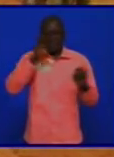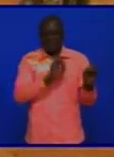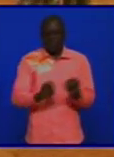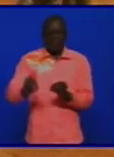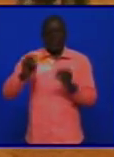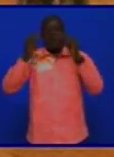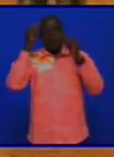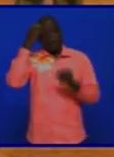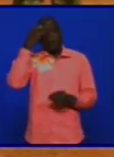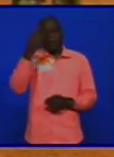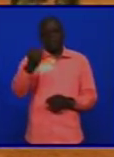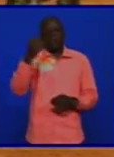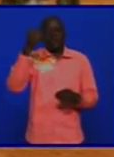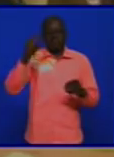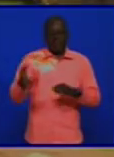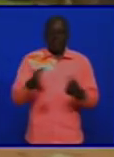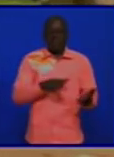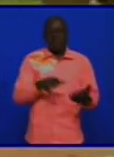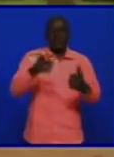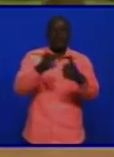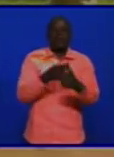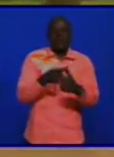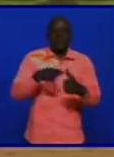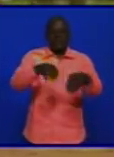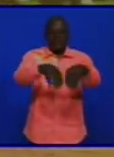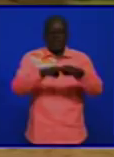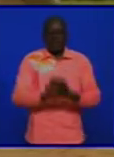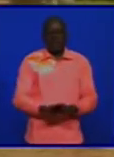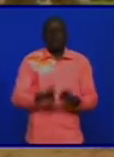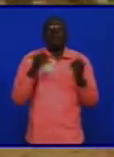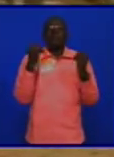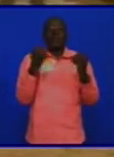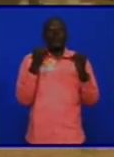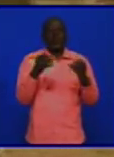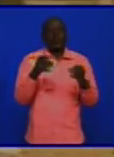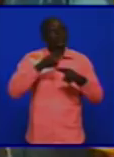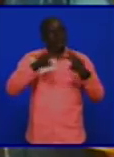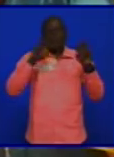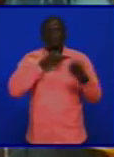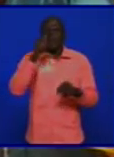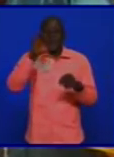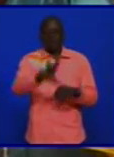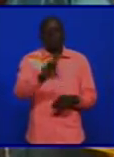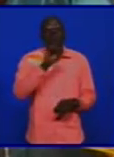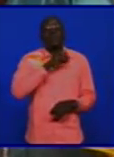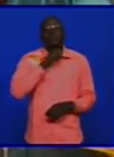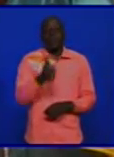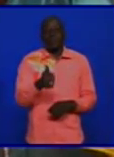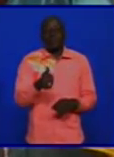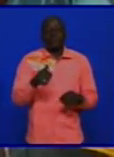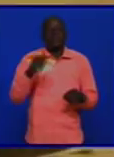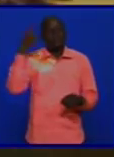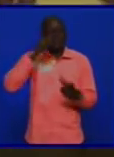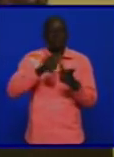victimes et les premiers corps ont été inhumés, mais de nombreuses victimes n'ont pas encore pu être identifiées. Lors du